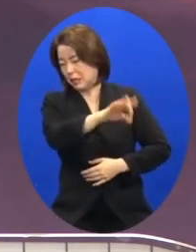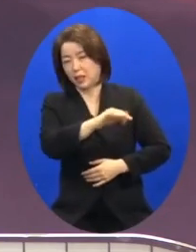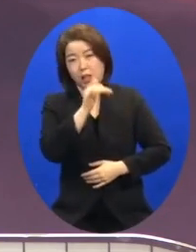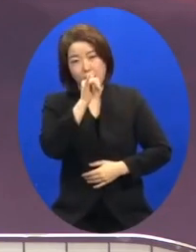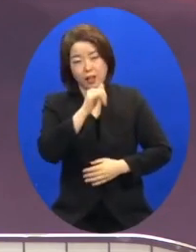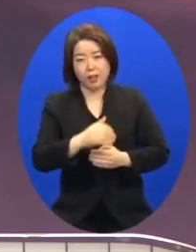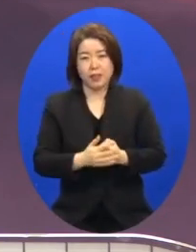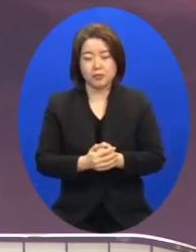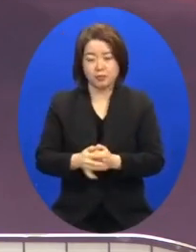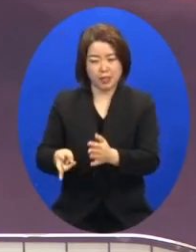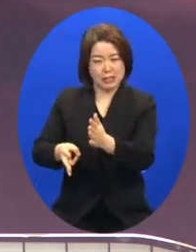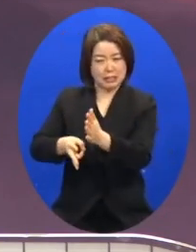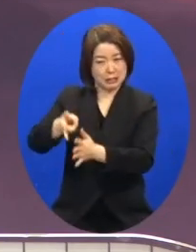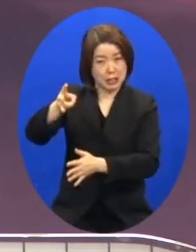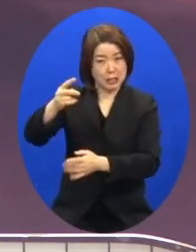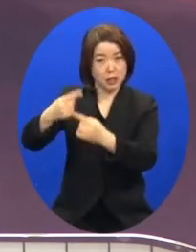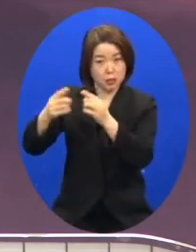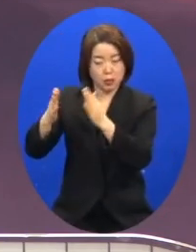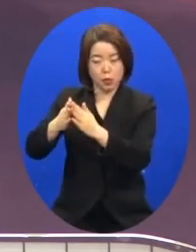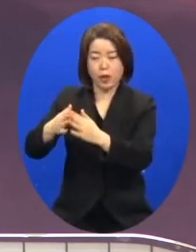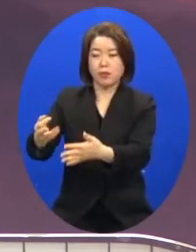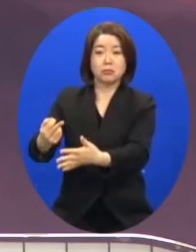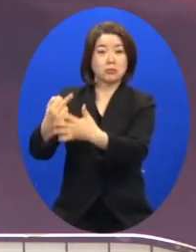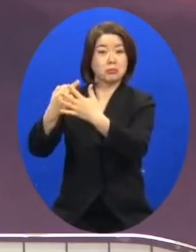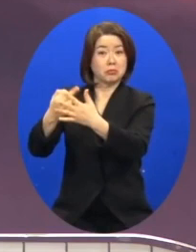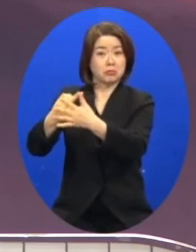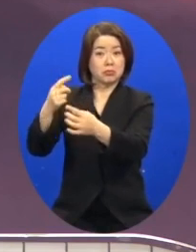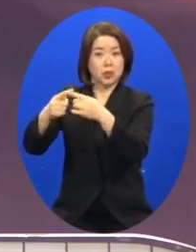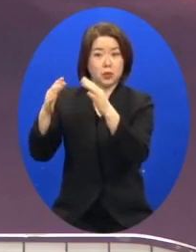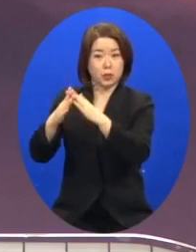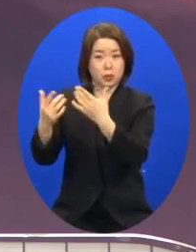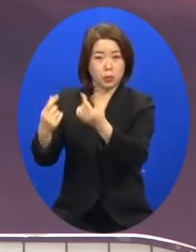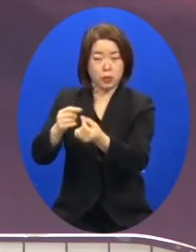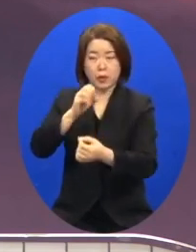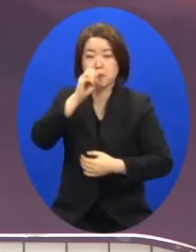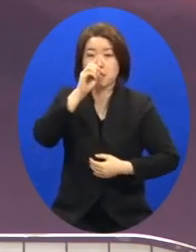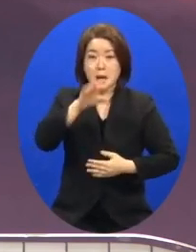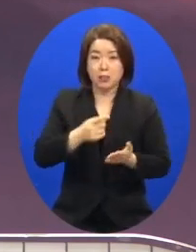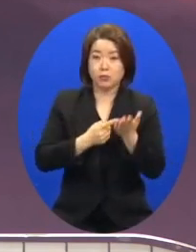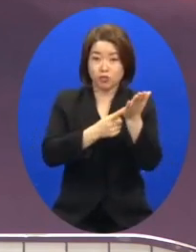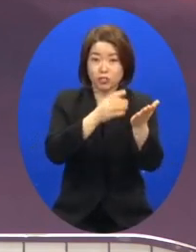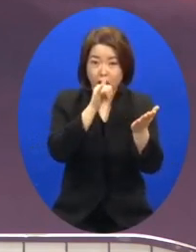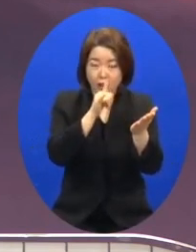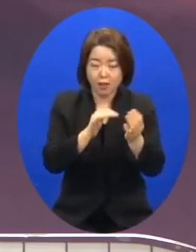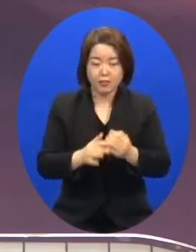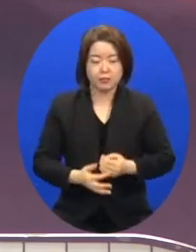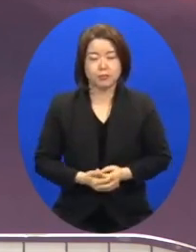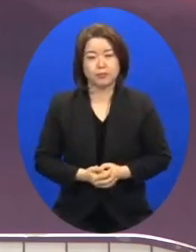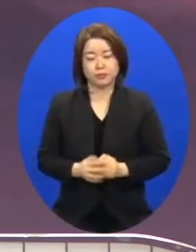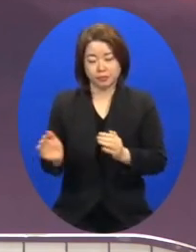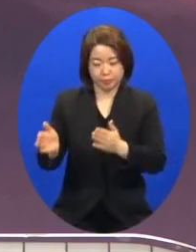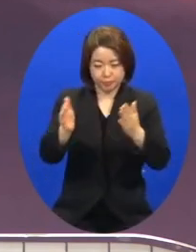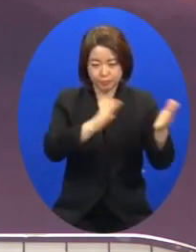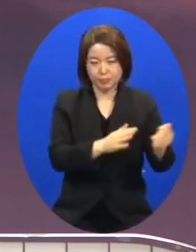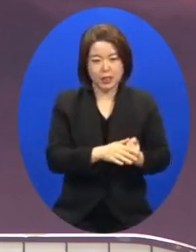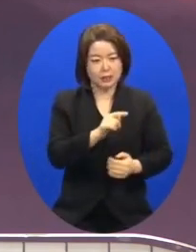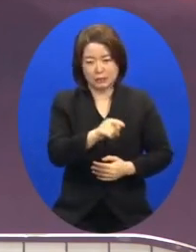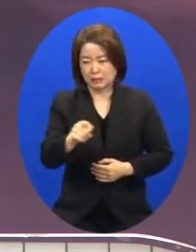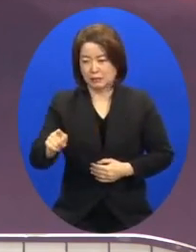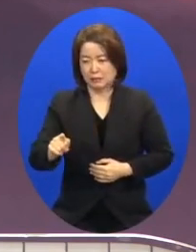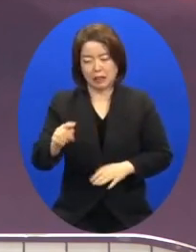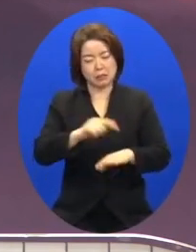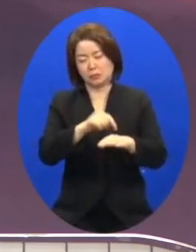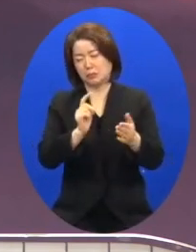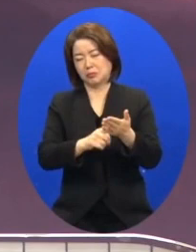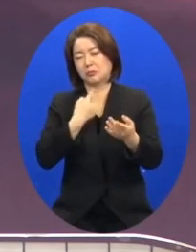예루살렘 교회가 장작이 오야 어떤 이런 사람이 다 왔습니다 그러니까 또 이도저도 나는 다 마음에 안 된다